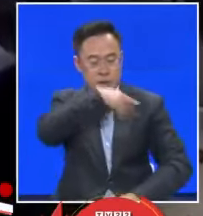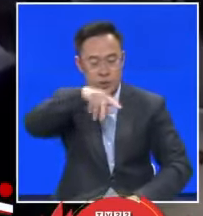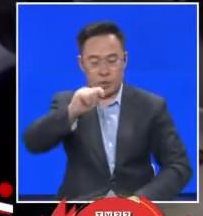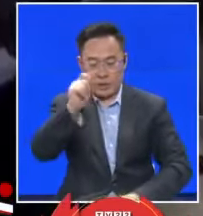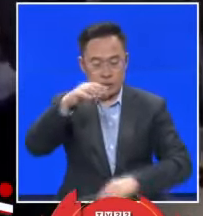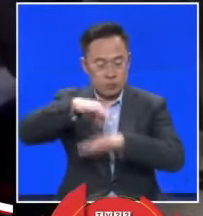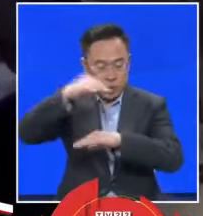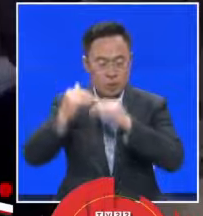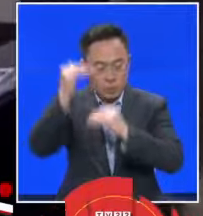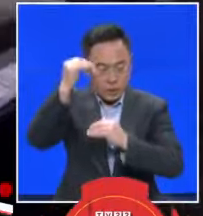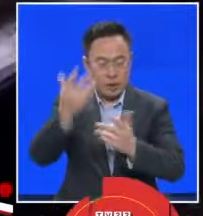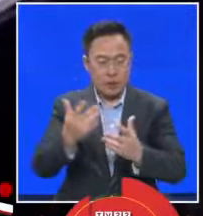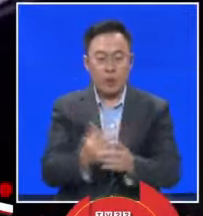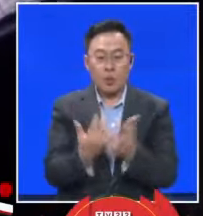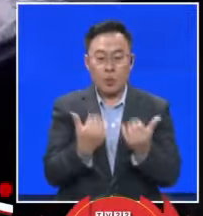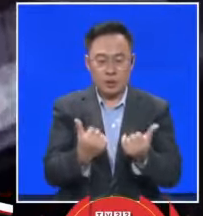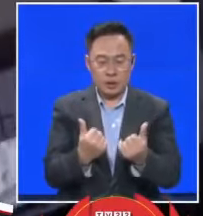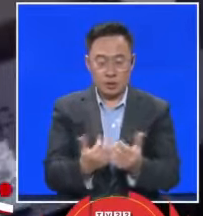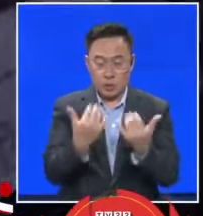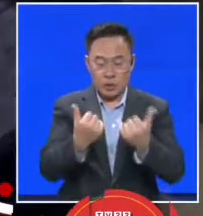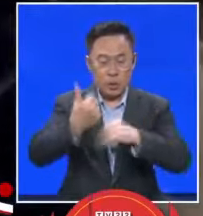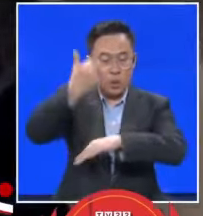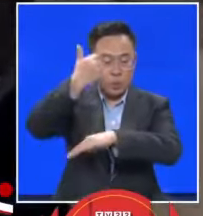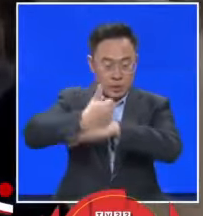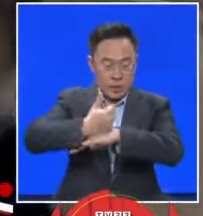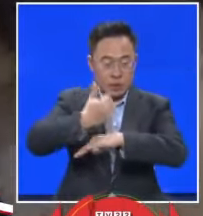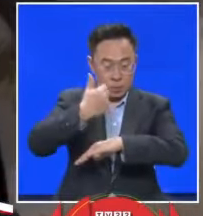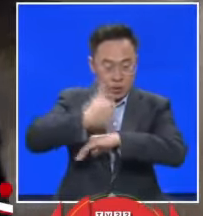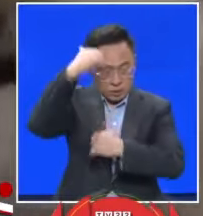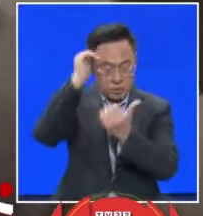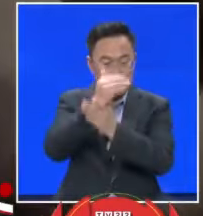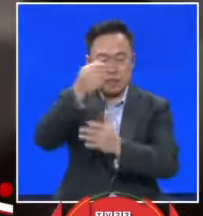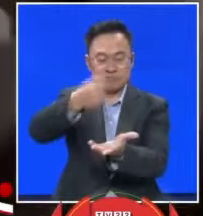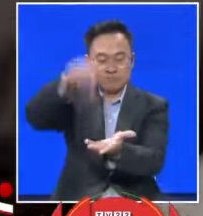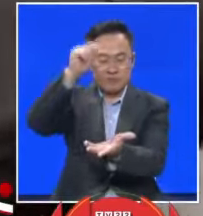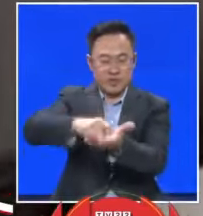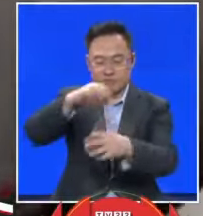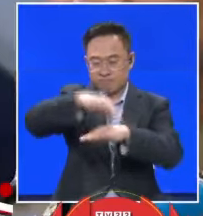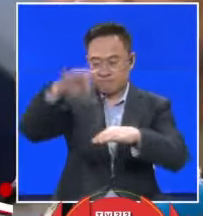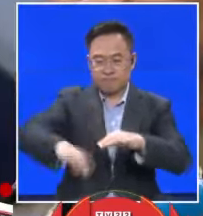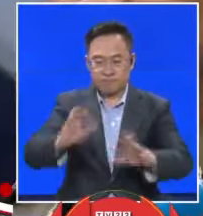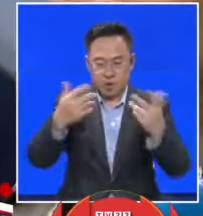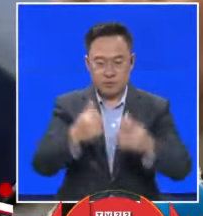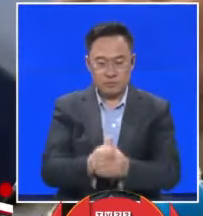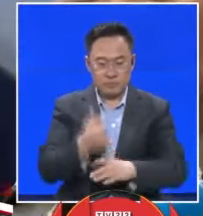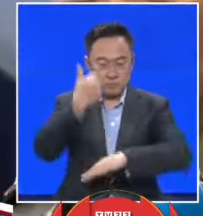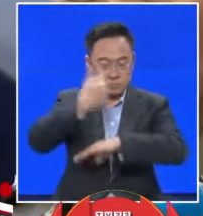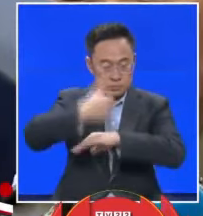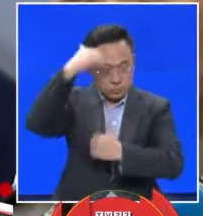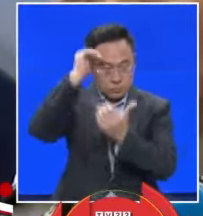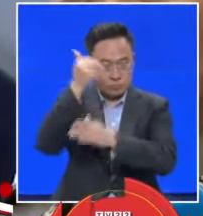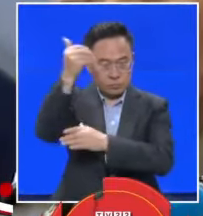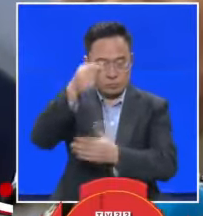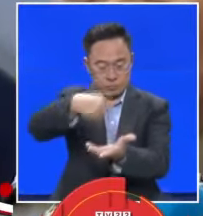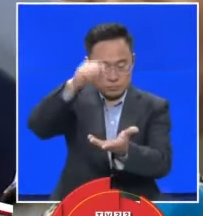งานเข้ามาแล้วนะบอกผบ.ตร.สั่งเด้งพันตำรวจเอกนายนี้เรียบร้อยแล้วค่ะสั่งเด้งพันตำรวจเอกที่ไปก้มกราบเท้าพันตำรวจโทน